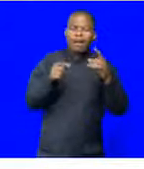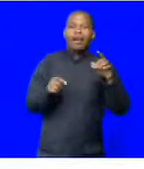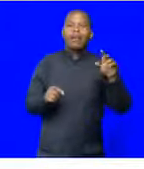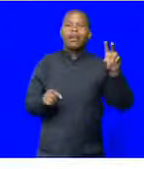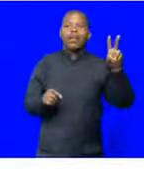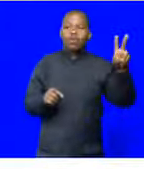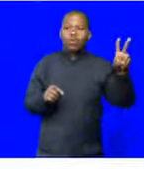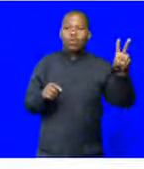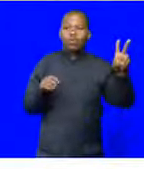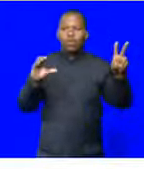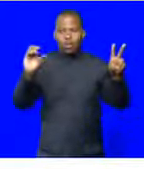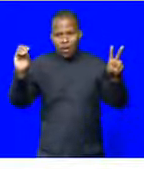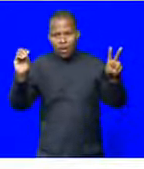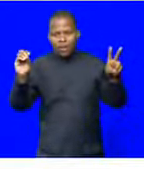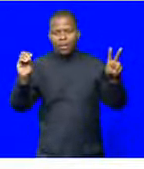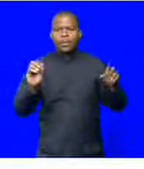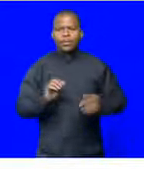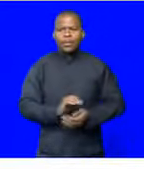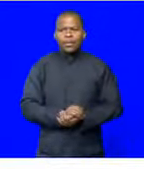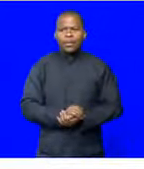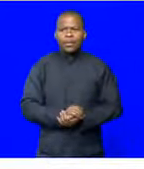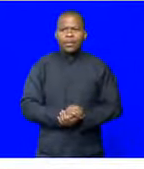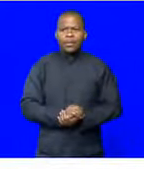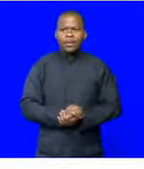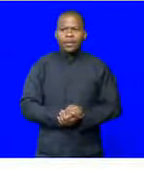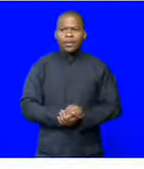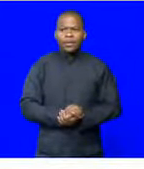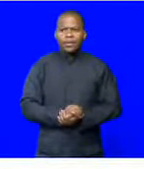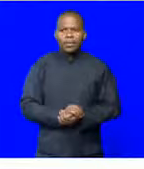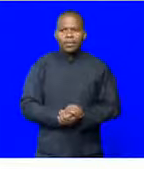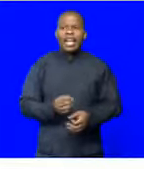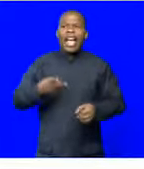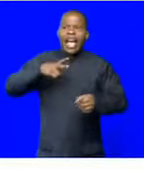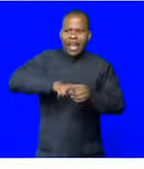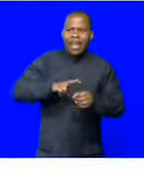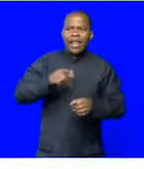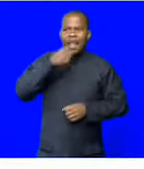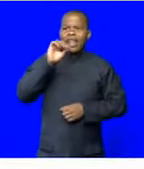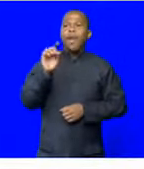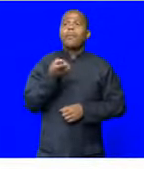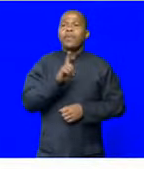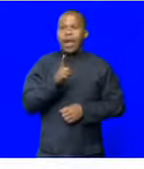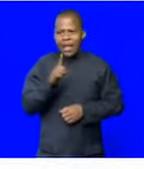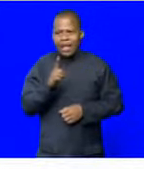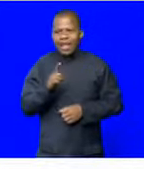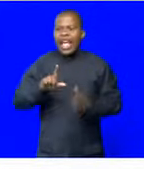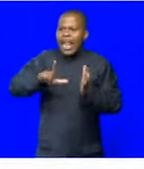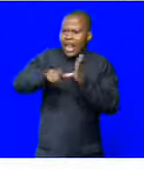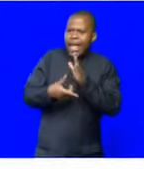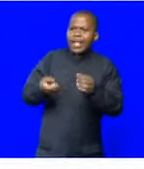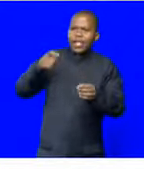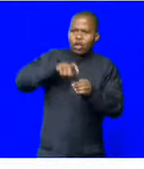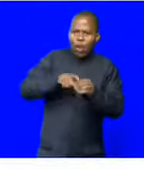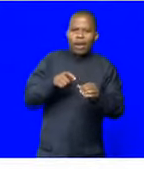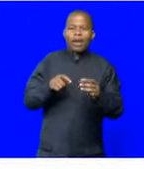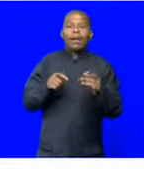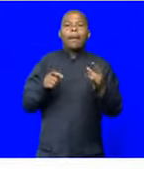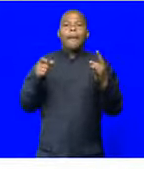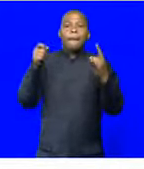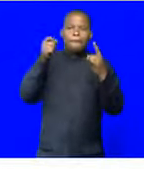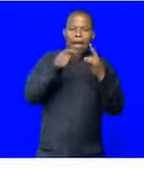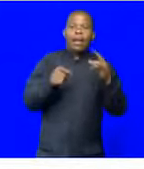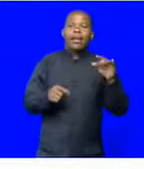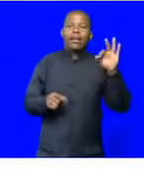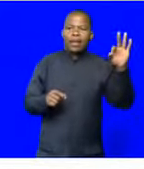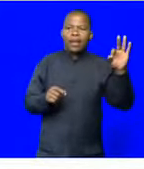ukuthi imbabana Highlanders ihambe embili ngamagoli amabili ecanzeni. Musa Dlamini longenele lo mdlalo naye ulishayile lakakhe waphela